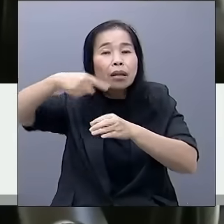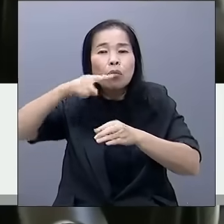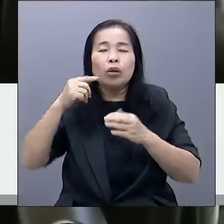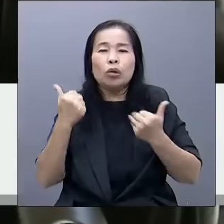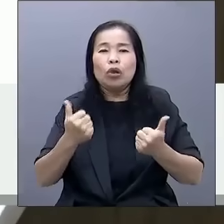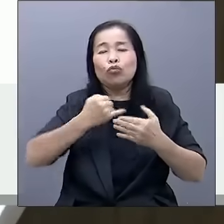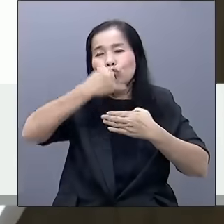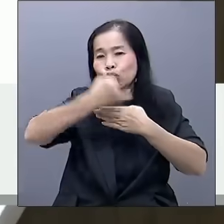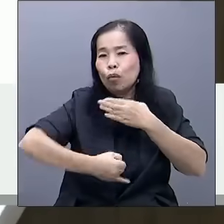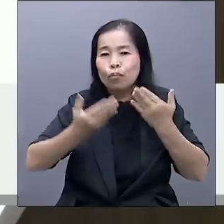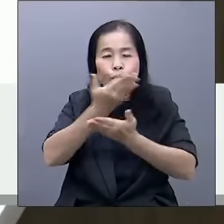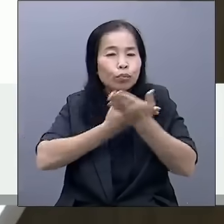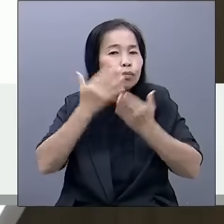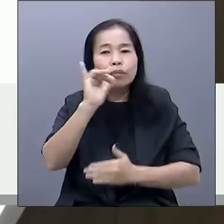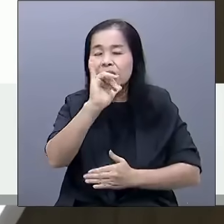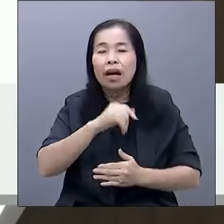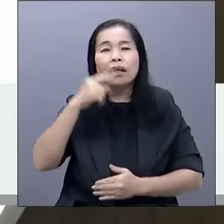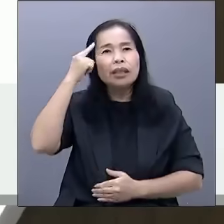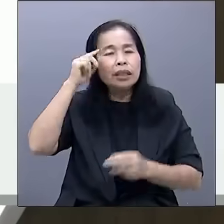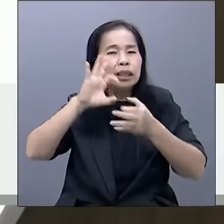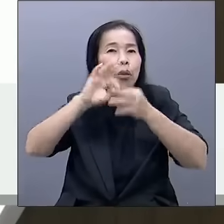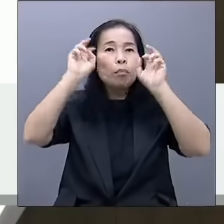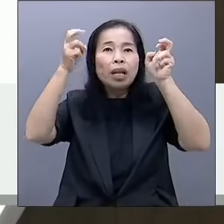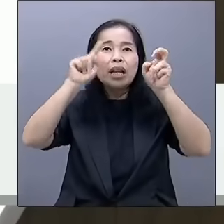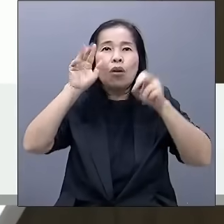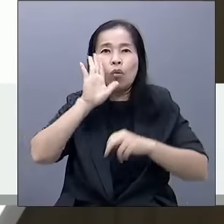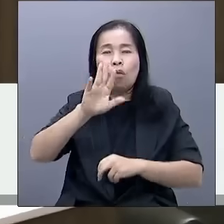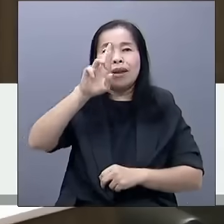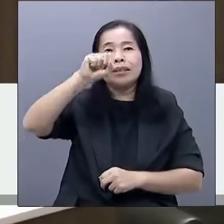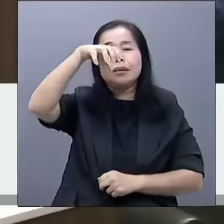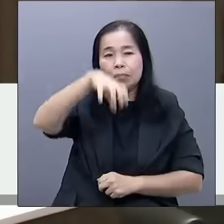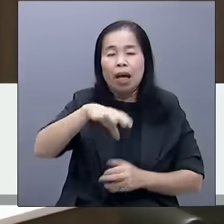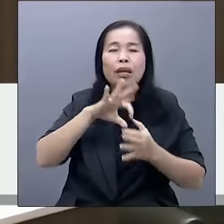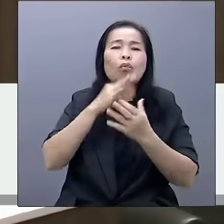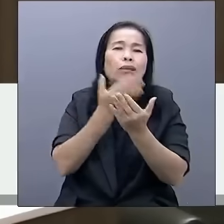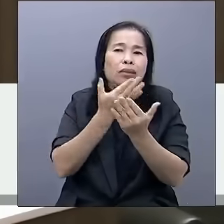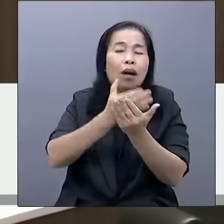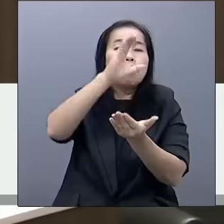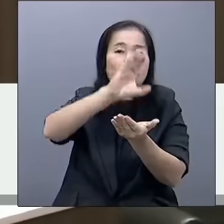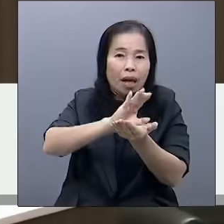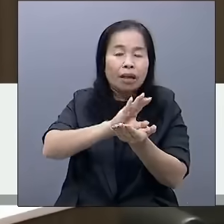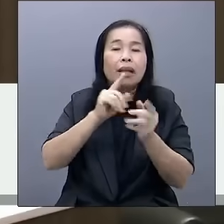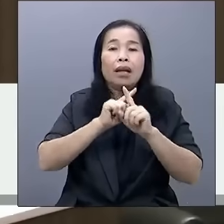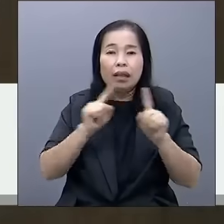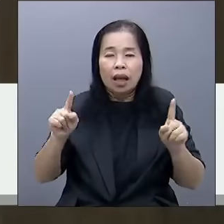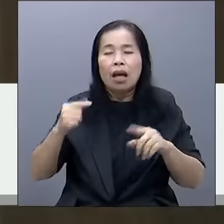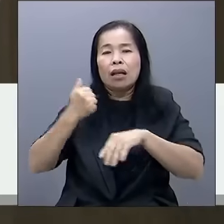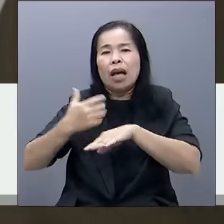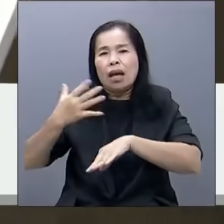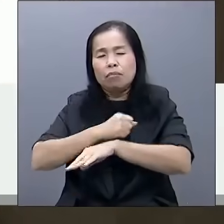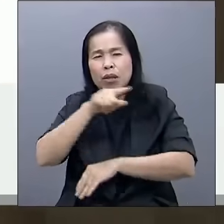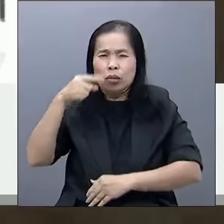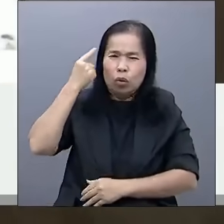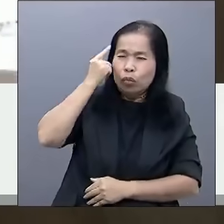ลึกในรายละเอียดส่วนใหญ่จะเป็นประเด็นหลักในสภาโดยเฉพาะเรื่องงบประมาณแต่นักการเมืองยังไม่รู้ข้อเท็จจริง